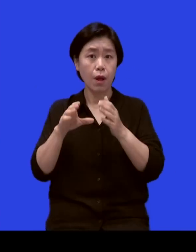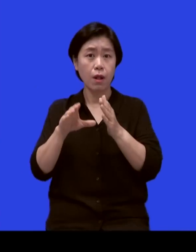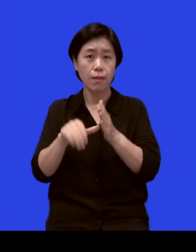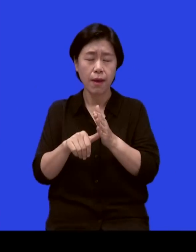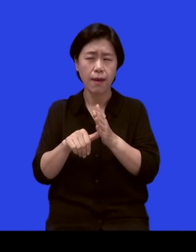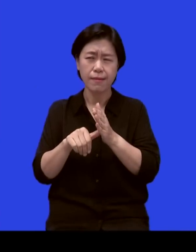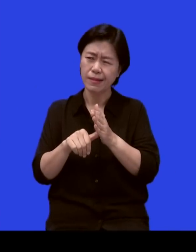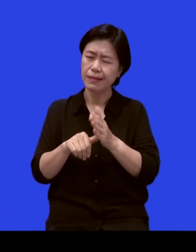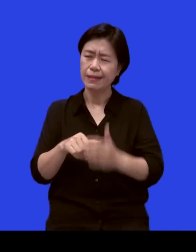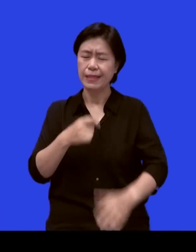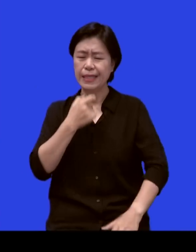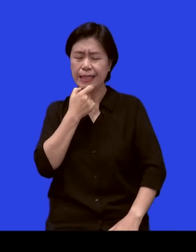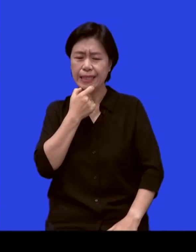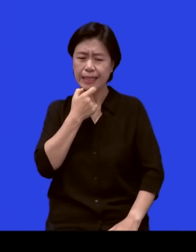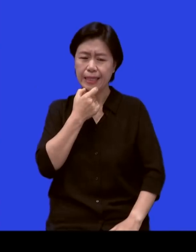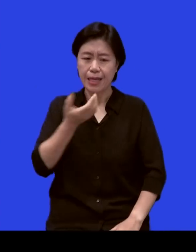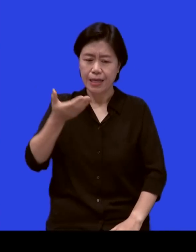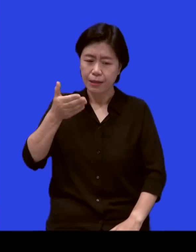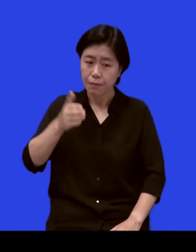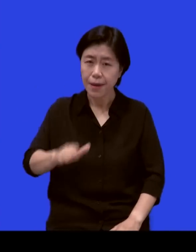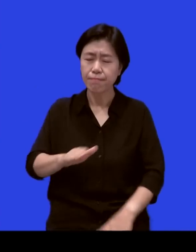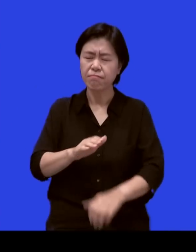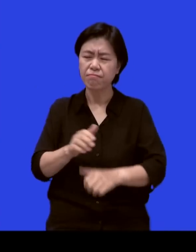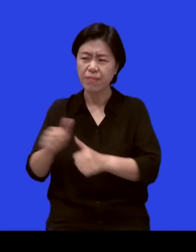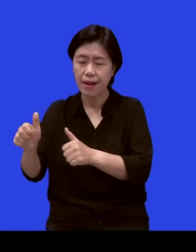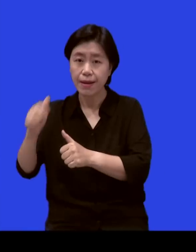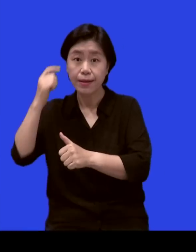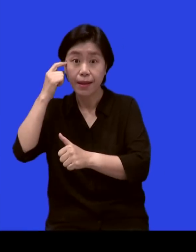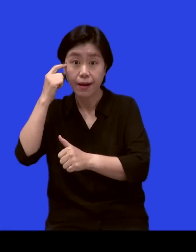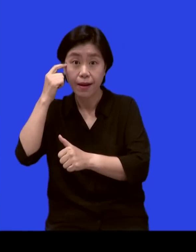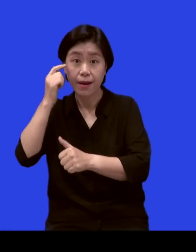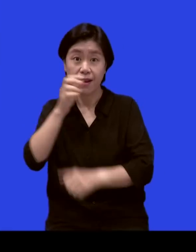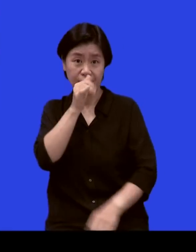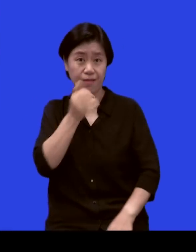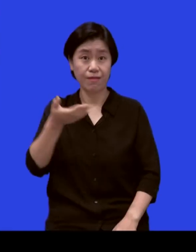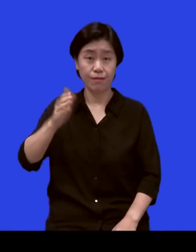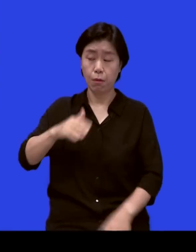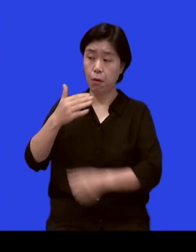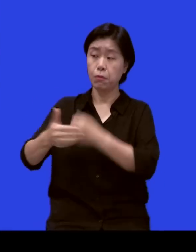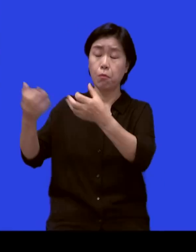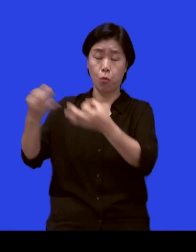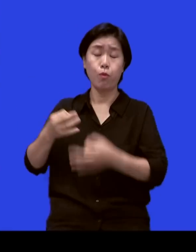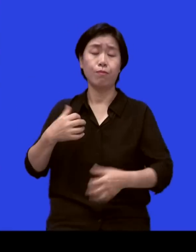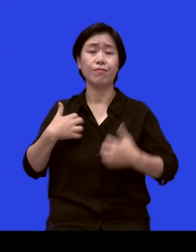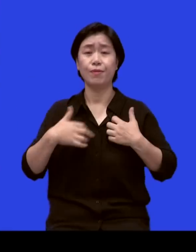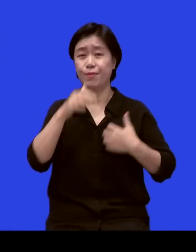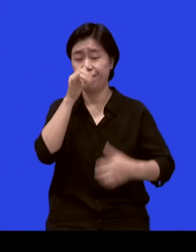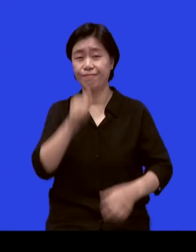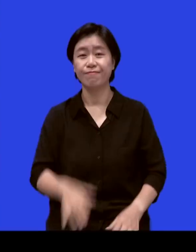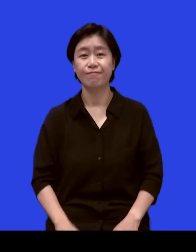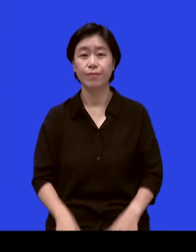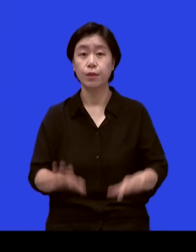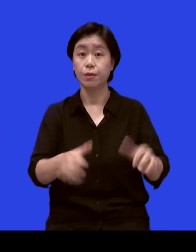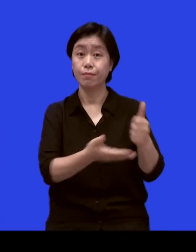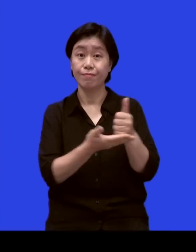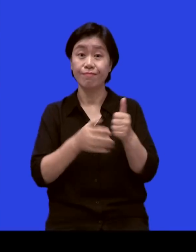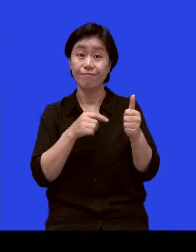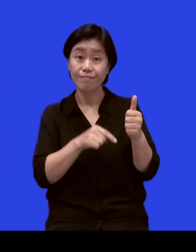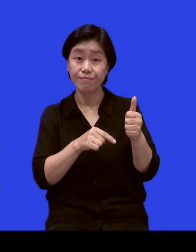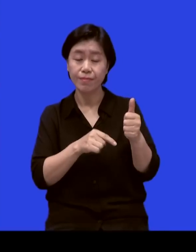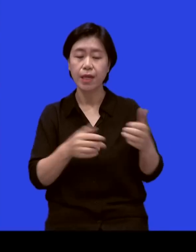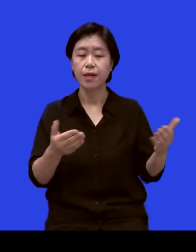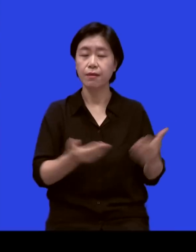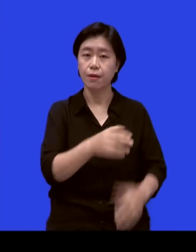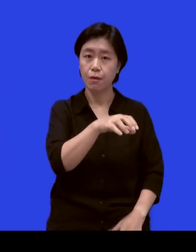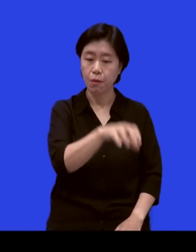마지못해 따른다라고 느끼는 순간도 있지만 그 순간도 하나님께서는 기뻐하시리라 믿습니다. 네, 맞습니다. 오늘 모실 분도요, 일터에서도